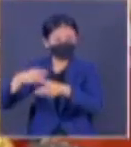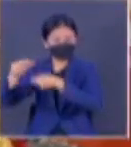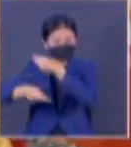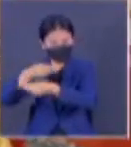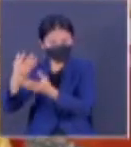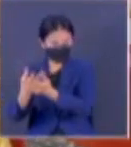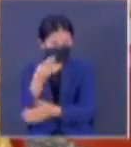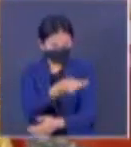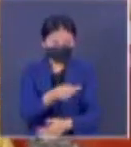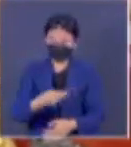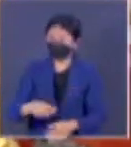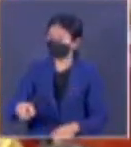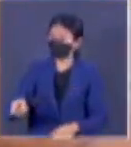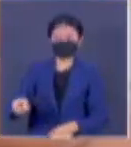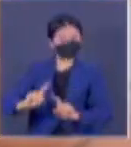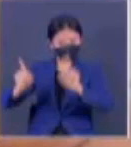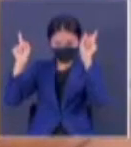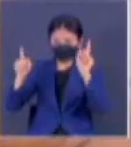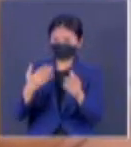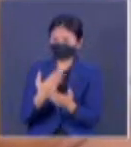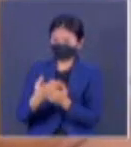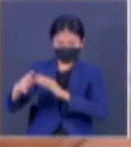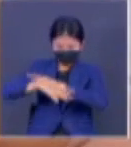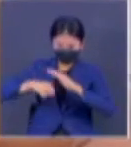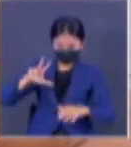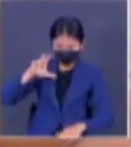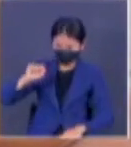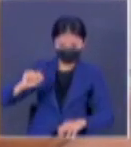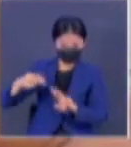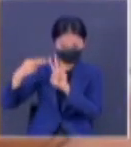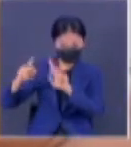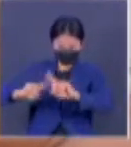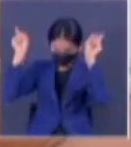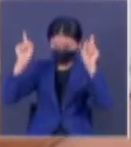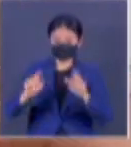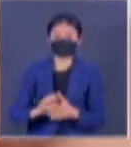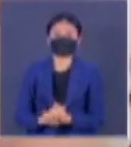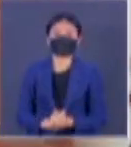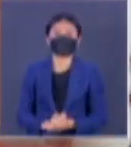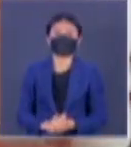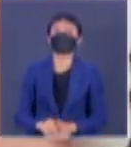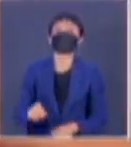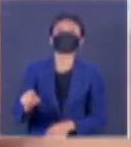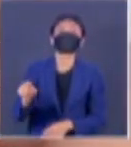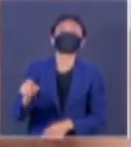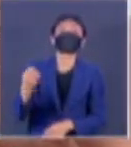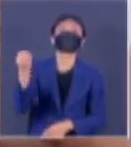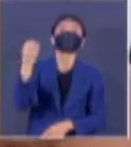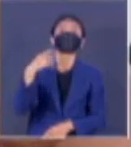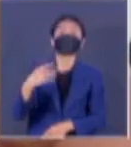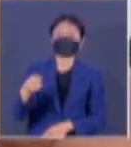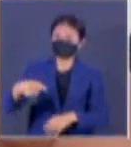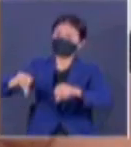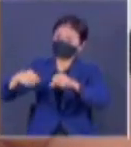20,000 บาทตามที่ระบุ เขาจะมาใช้นี่ขายนี่อ่ะขายมอเตอร์ไซค์จะมาให้ฉันฉันบอก